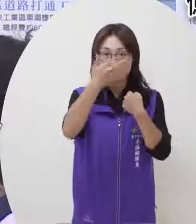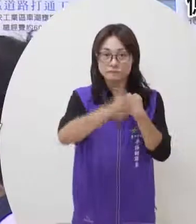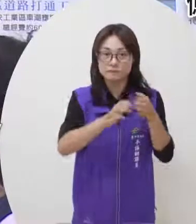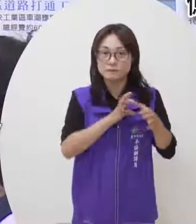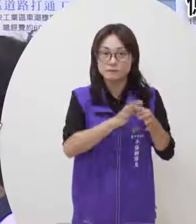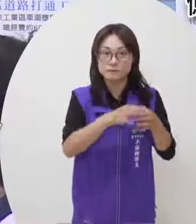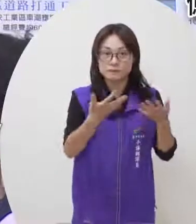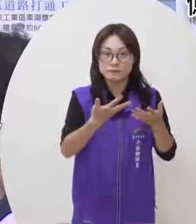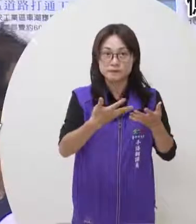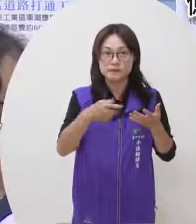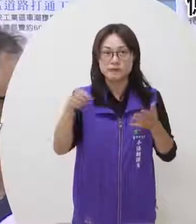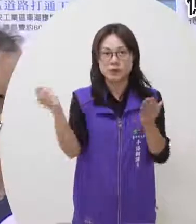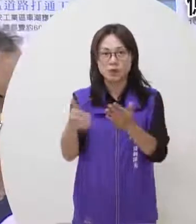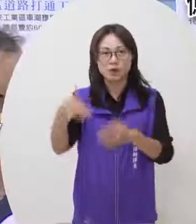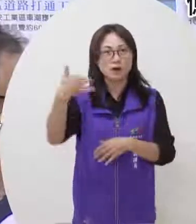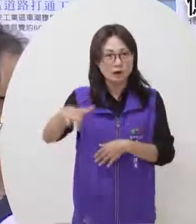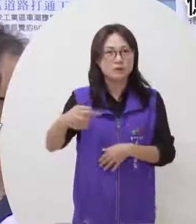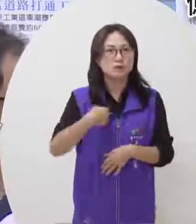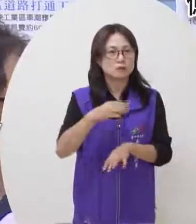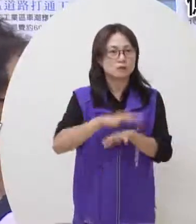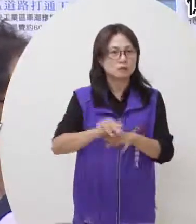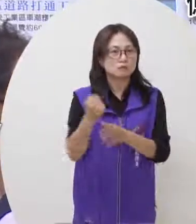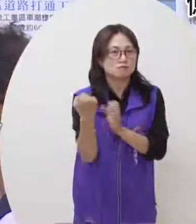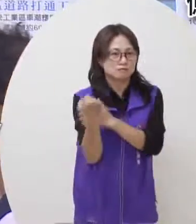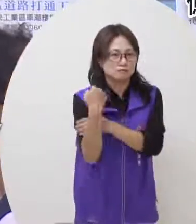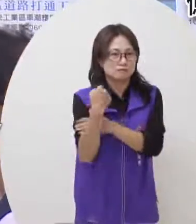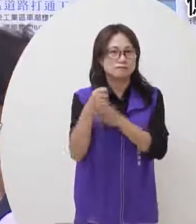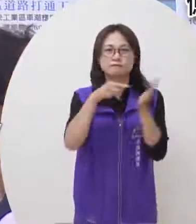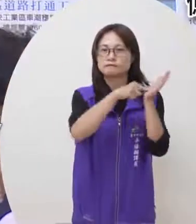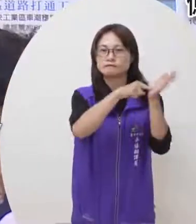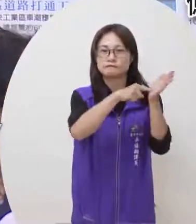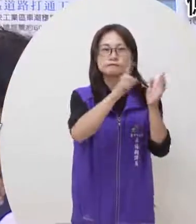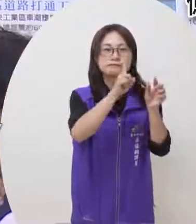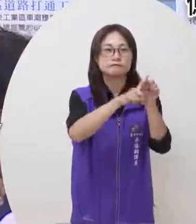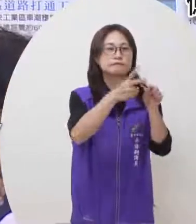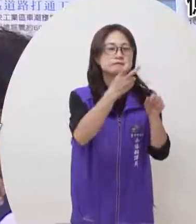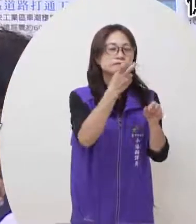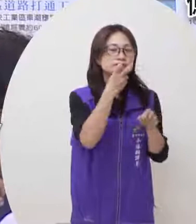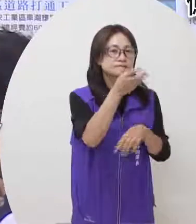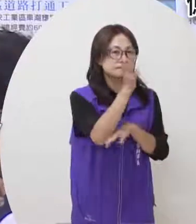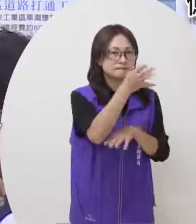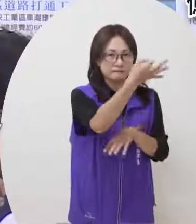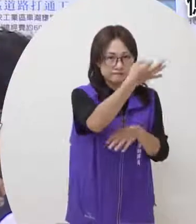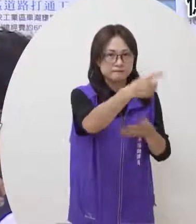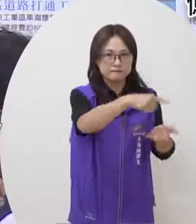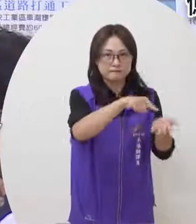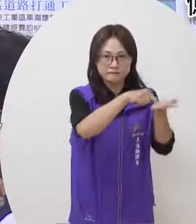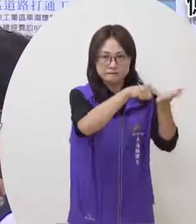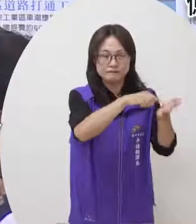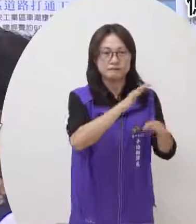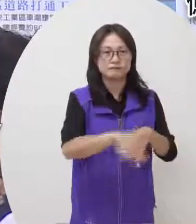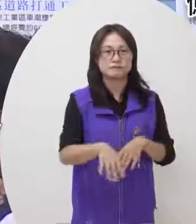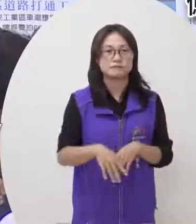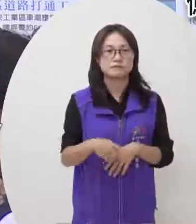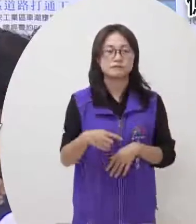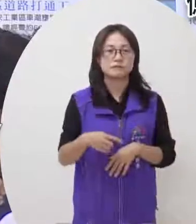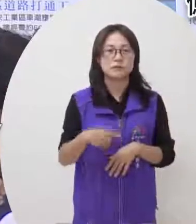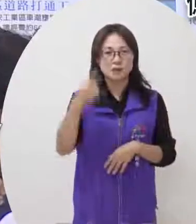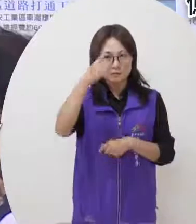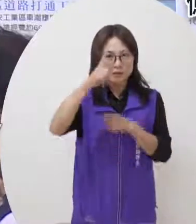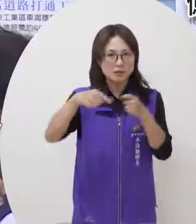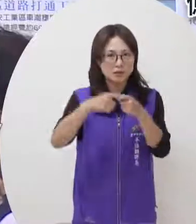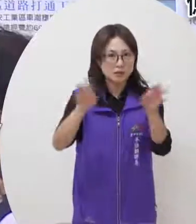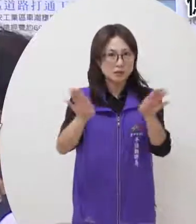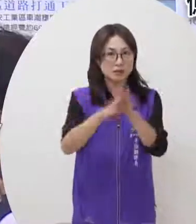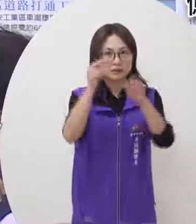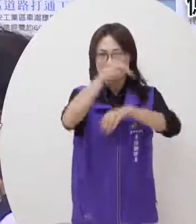部分呢，我们也会积极来跟营建署争取经费。那我有问过科长哦， 明年开始要做设计，那设